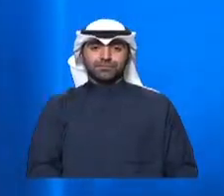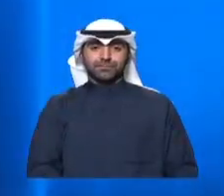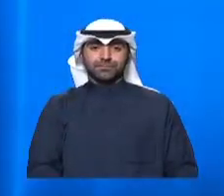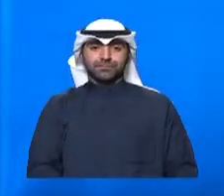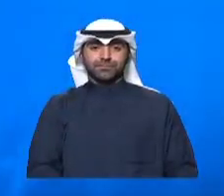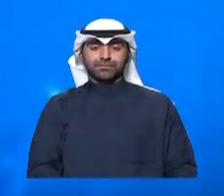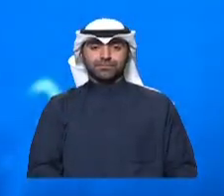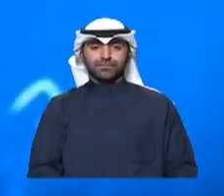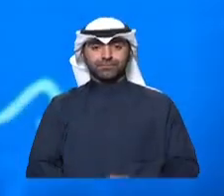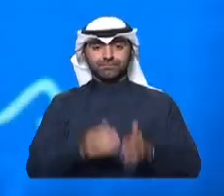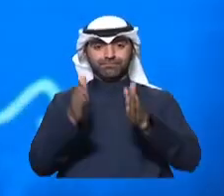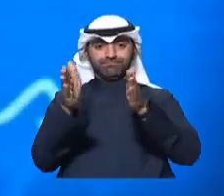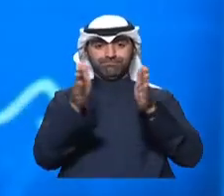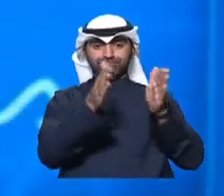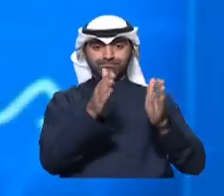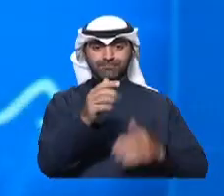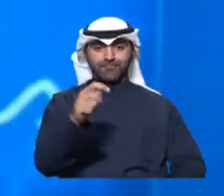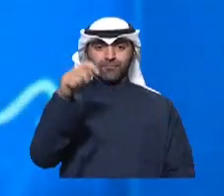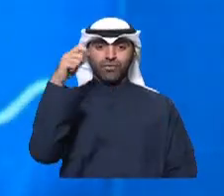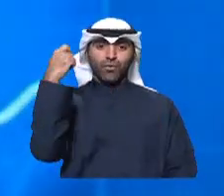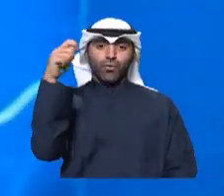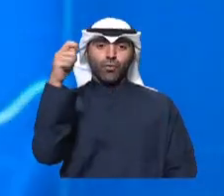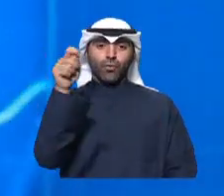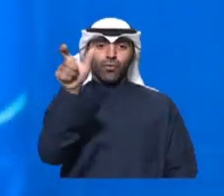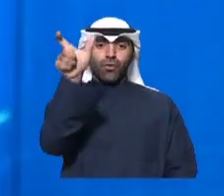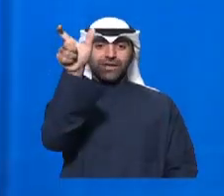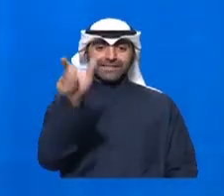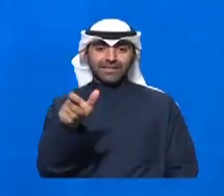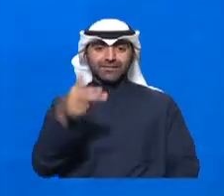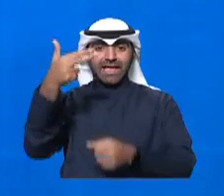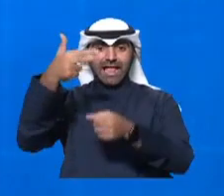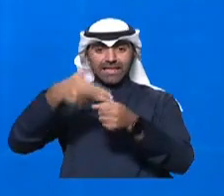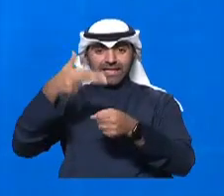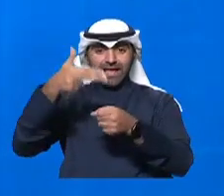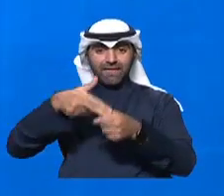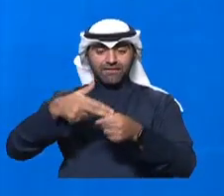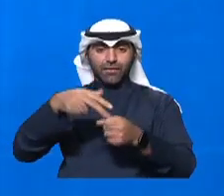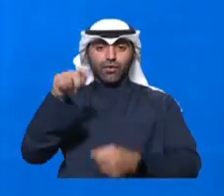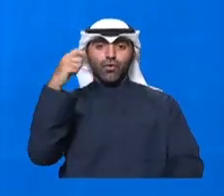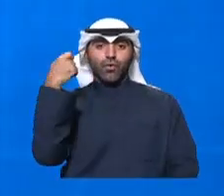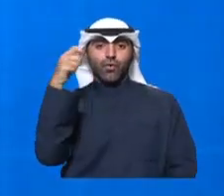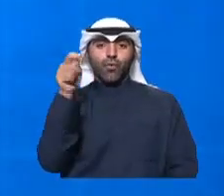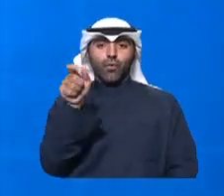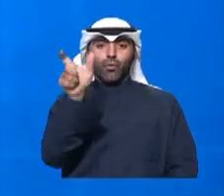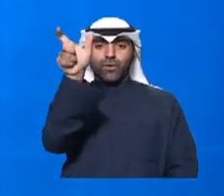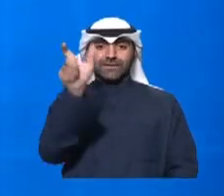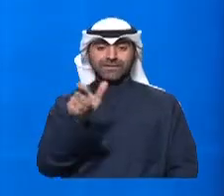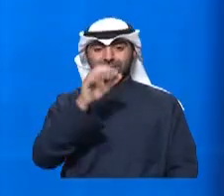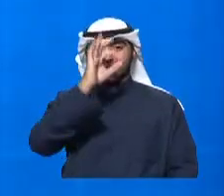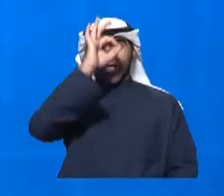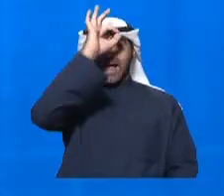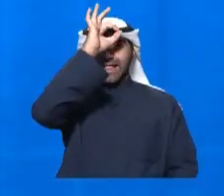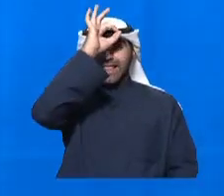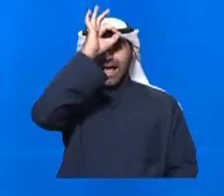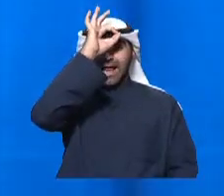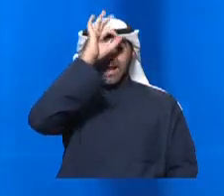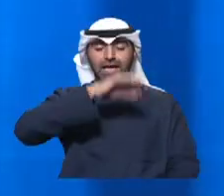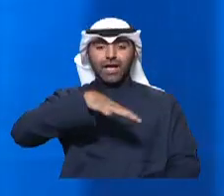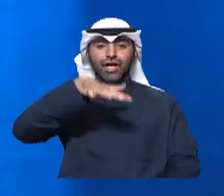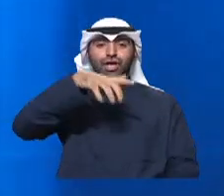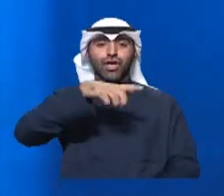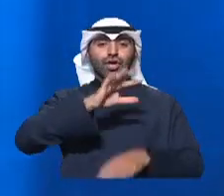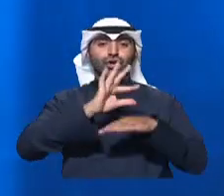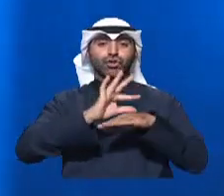قلد نائب رئيس مجلس الوزراء ووزير النفط ووزير الكهرباء والماء والطاقة المتجددة ووزير الداخلية بالوكالة الدكتور محمد